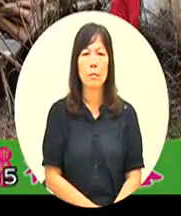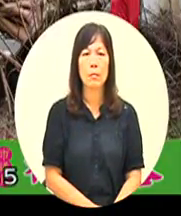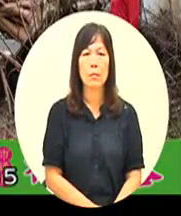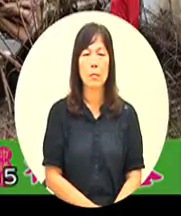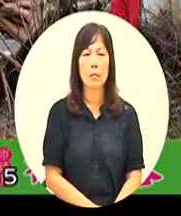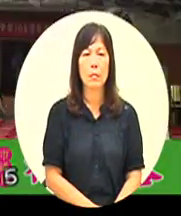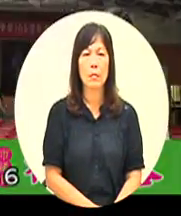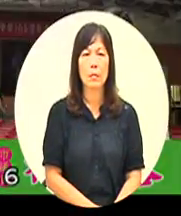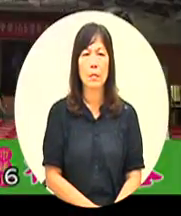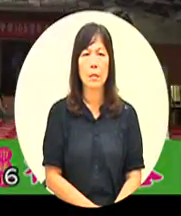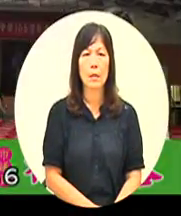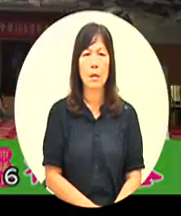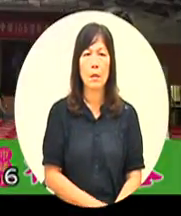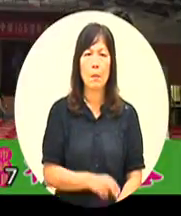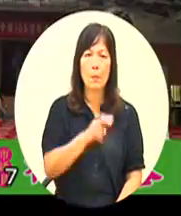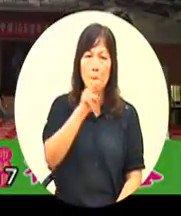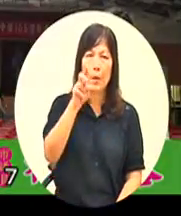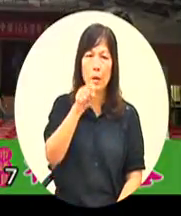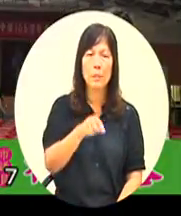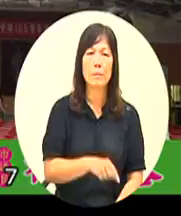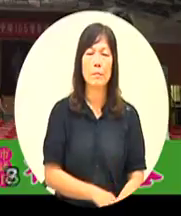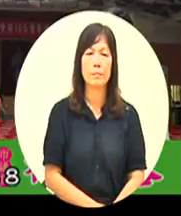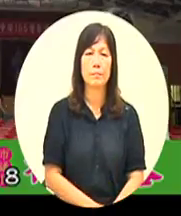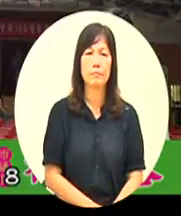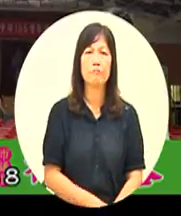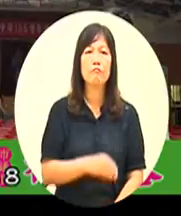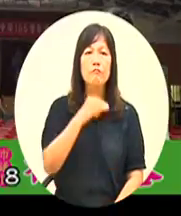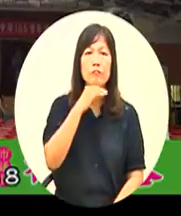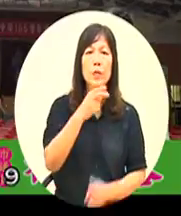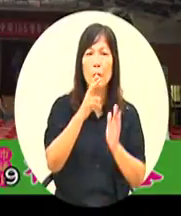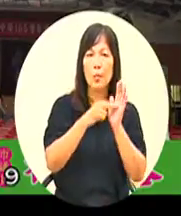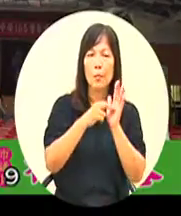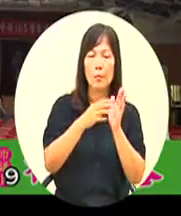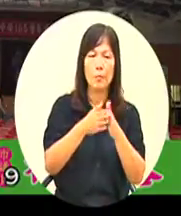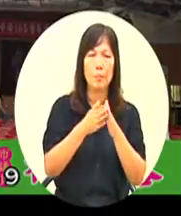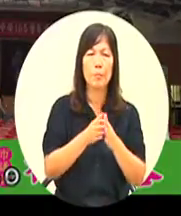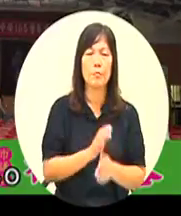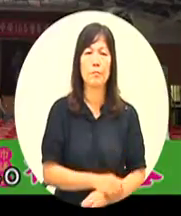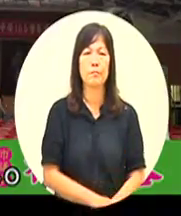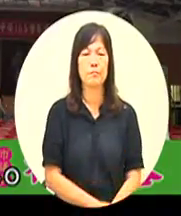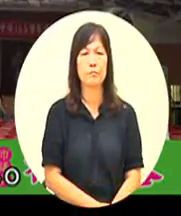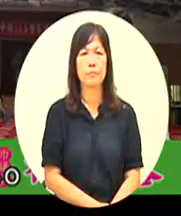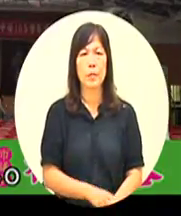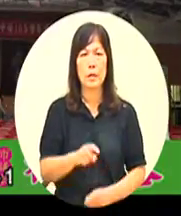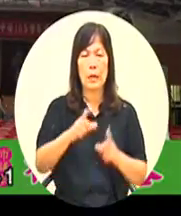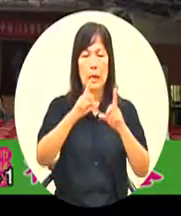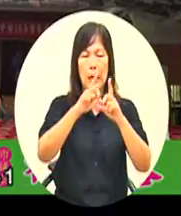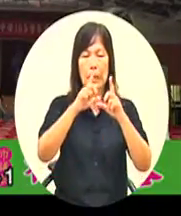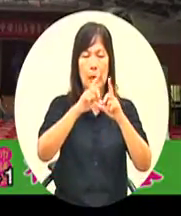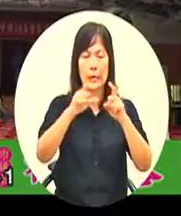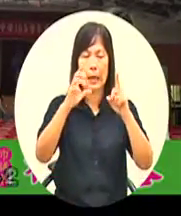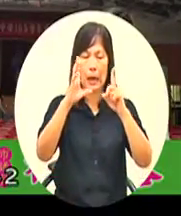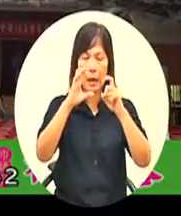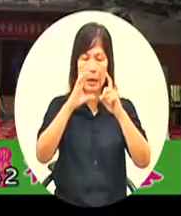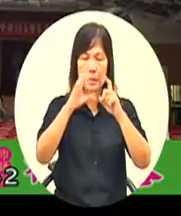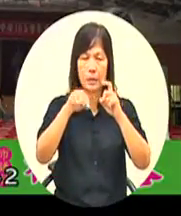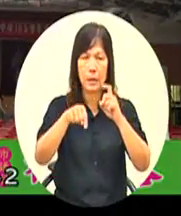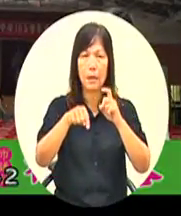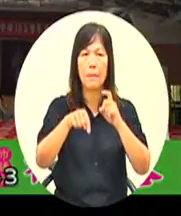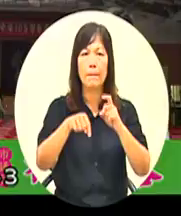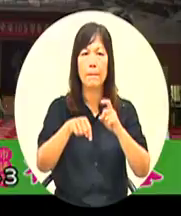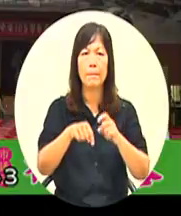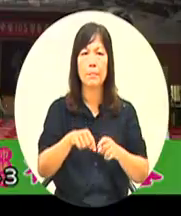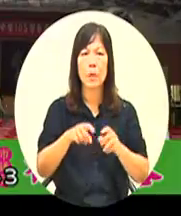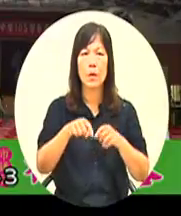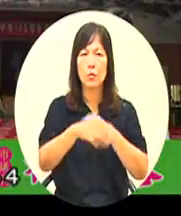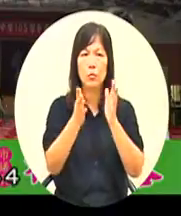他的，来，我们来看一下，再等一下我再来讲。这是大礼堂，整个弄啊